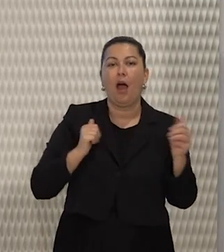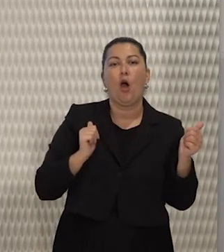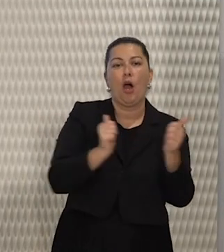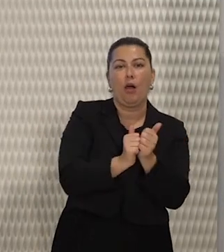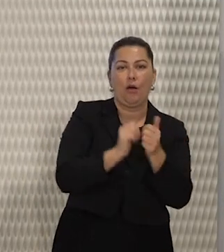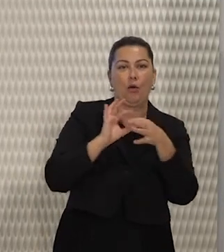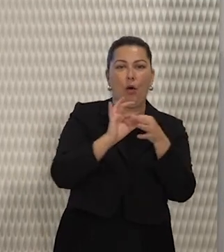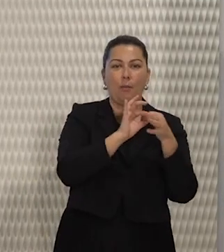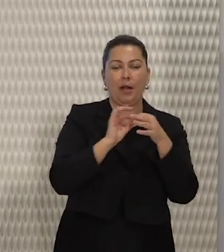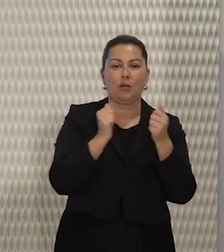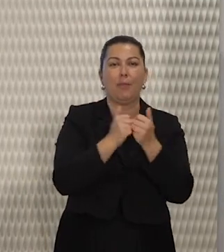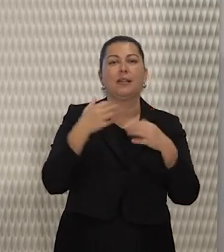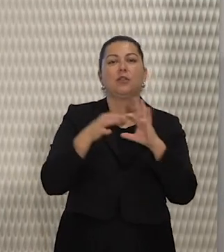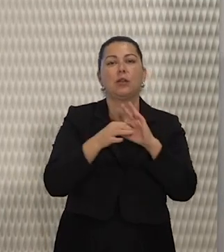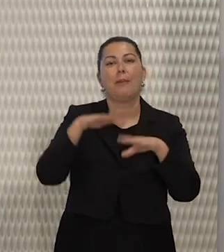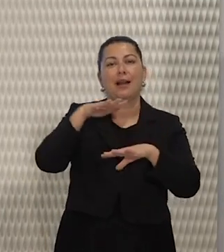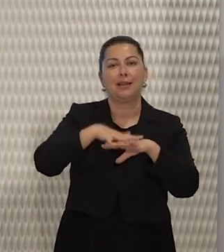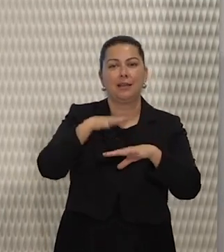Kooperationspartner im Netzwerk